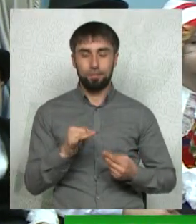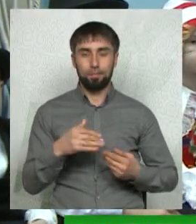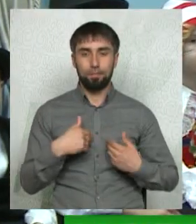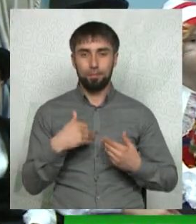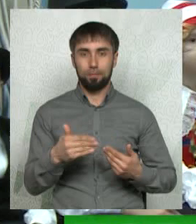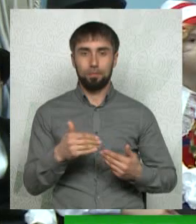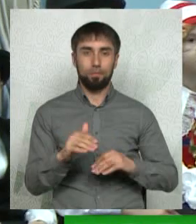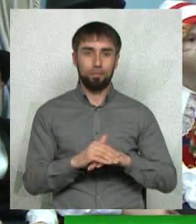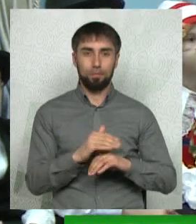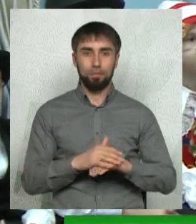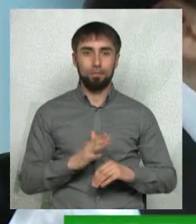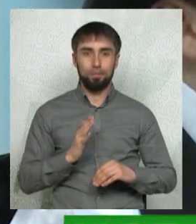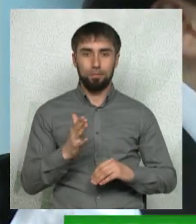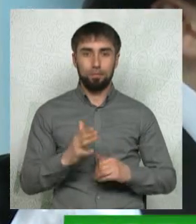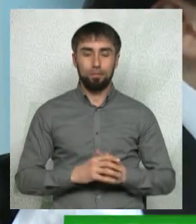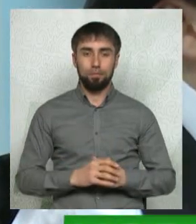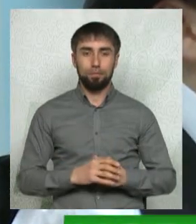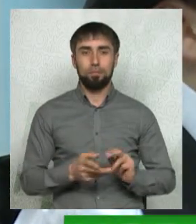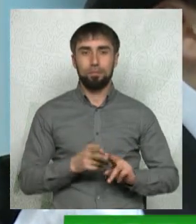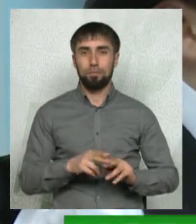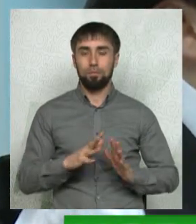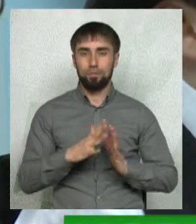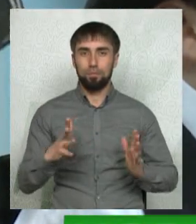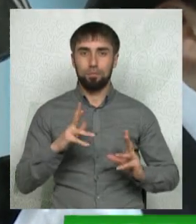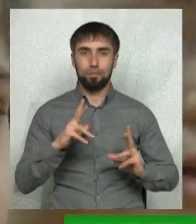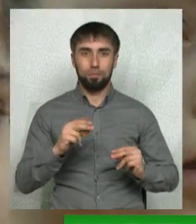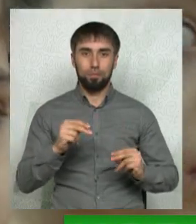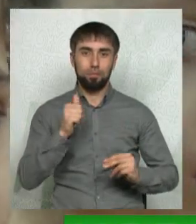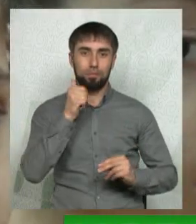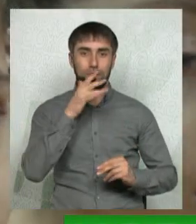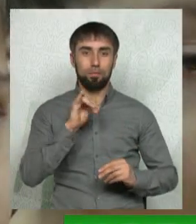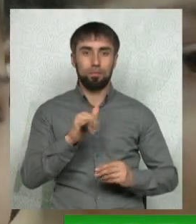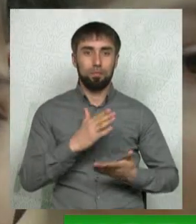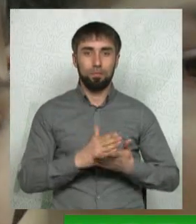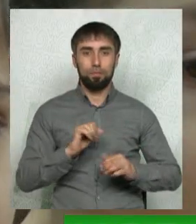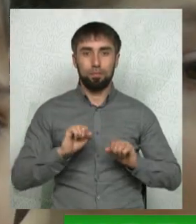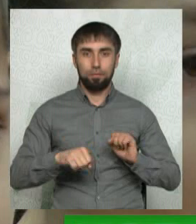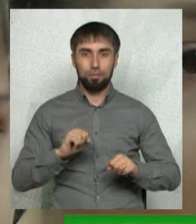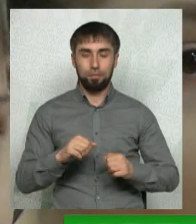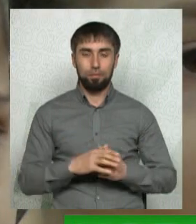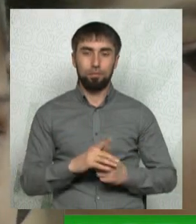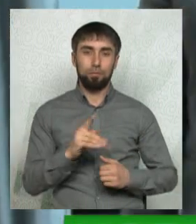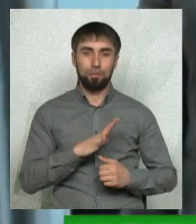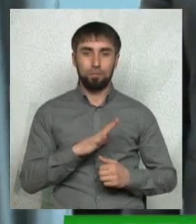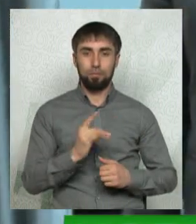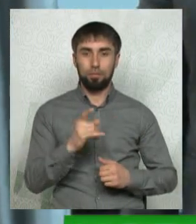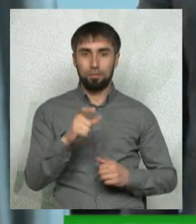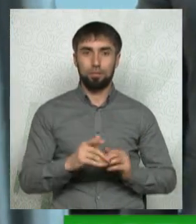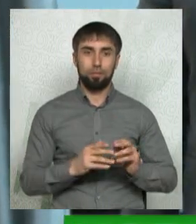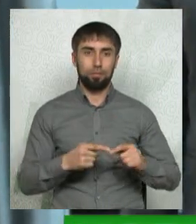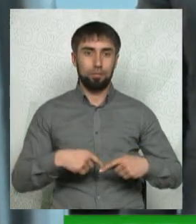пожелал доброго будущего. Это большое счастье, когда есть возможность, чтобы ребенок